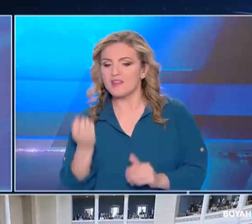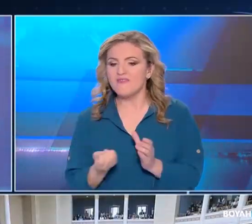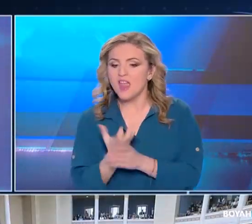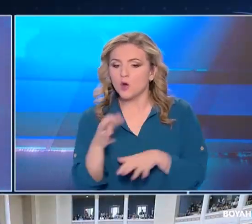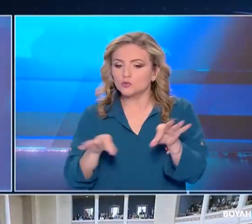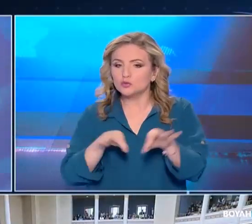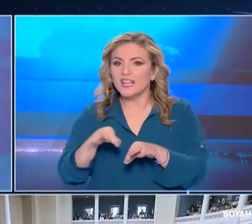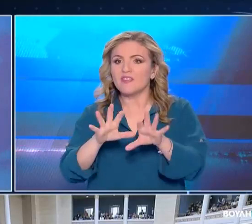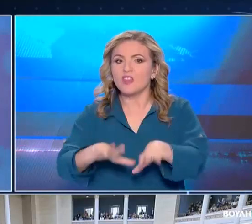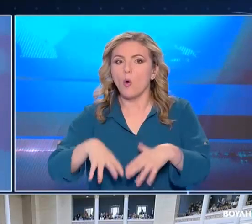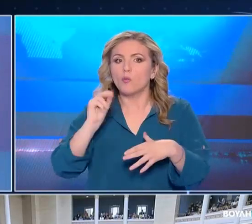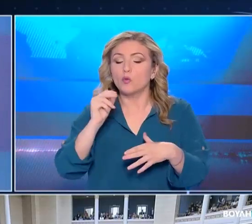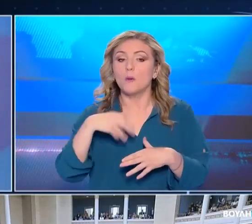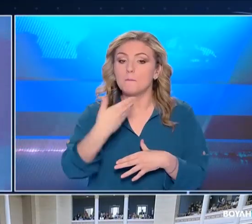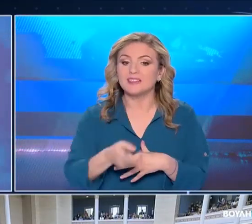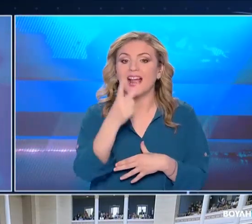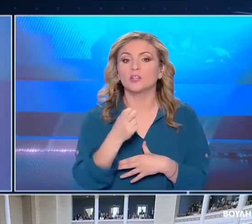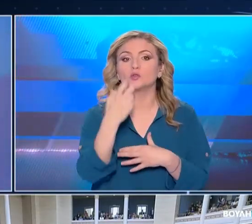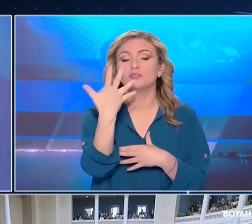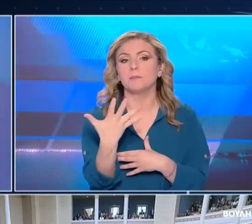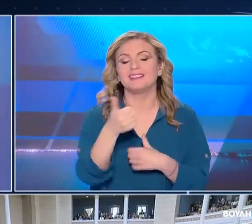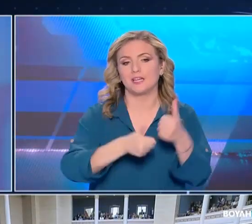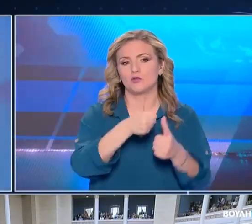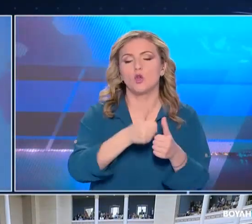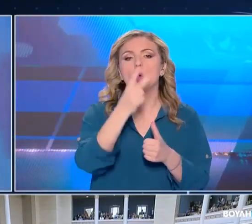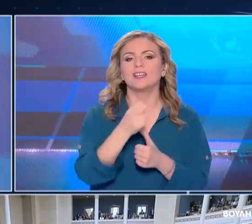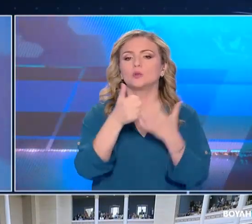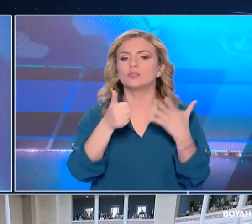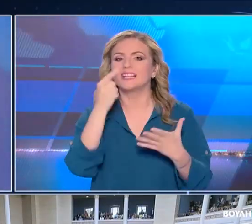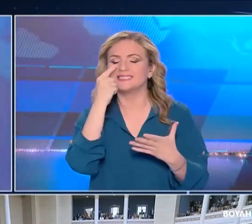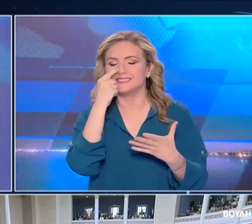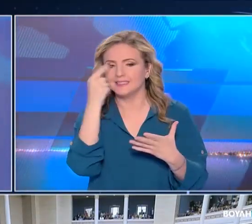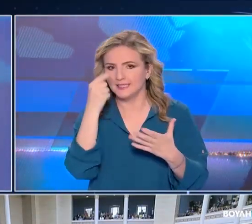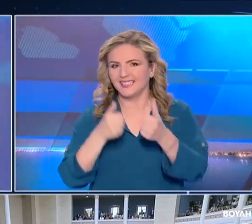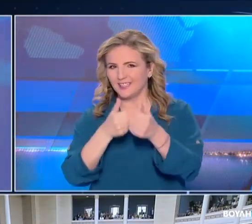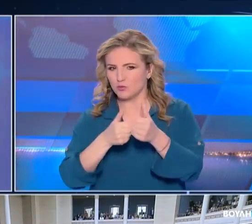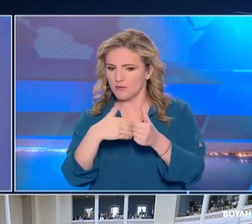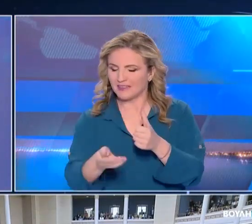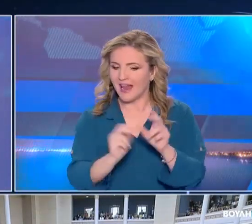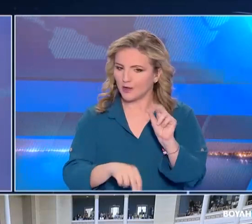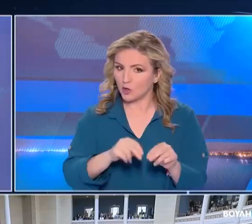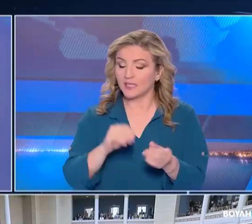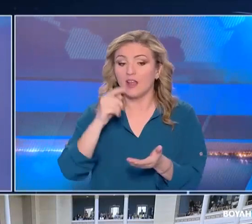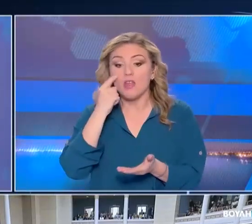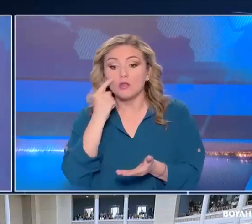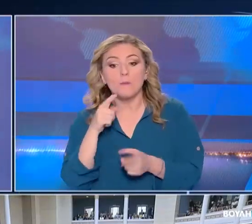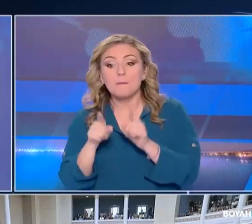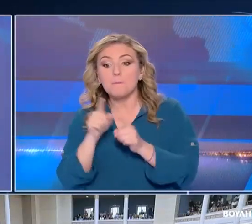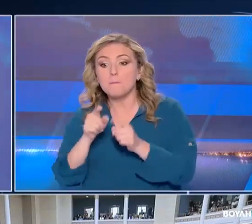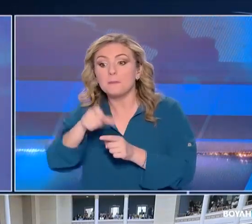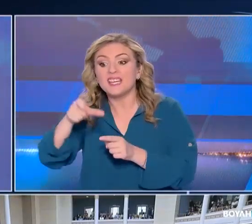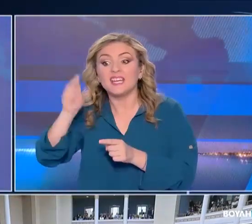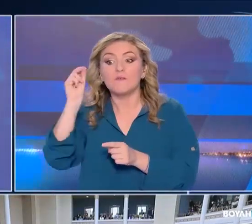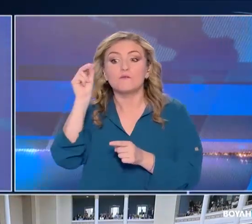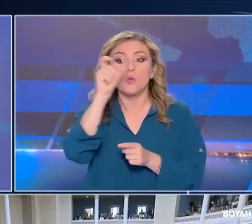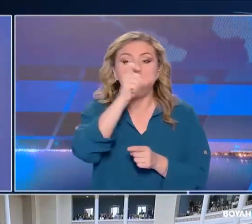θα δημιουργηθεί μετά τις 25 Ιουνίου, στις 26 Ιουνίου. Σε κάθε περίπτωση, μένει να δούμε βεβαίως και ποιες θα είναι